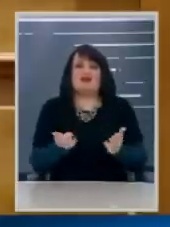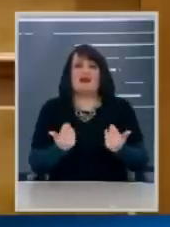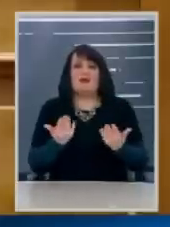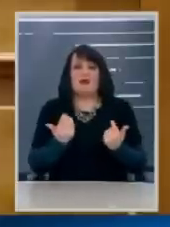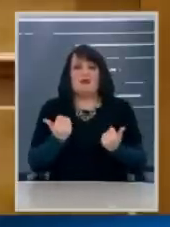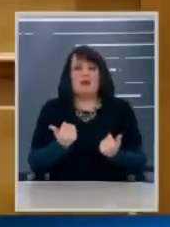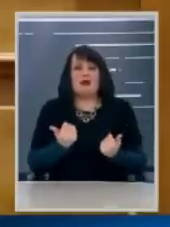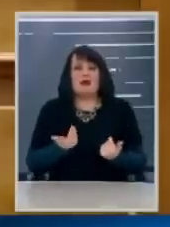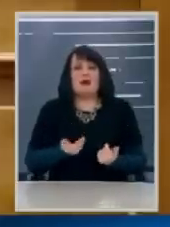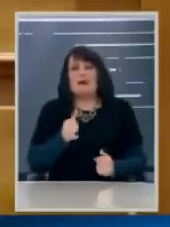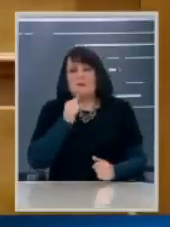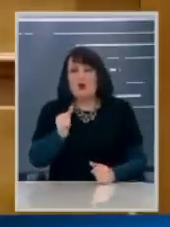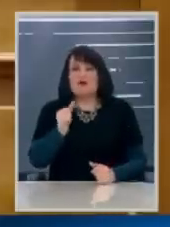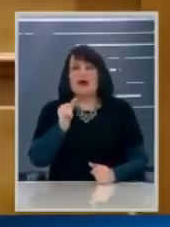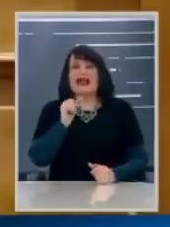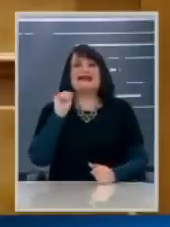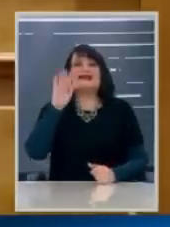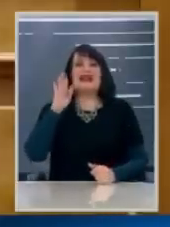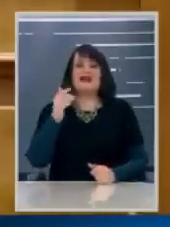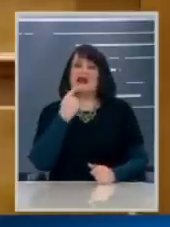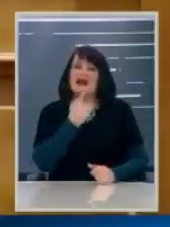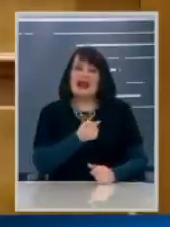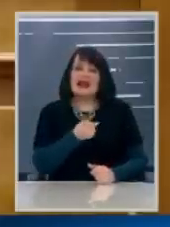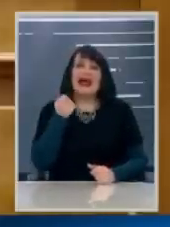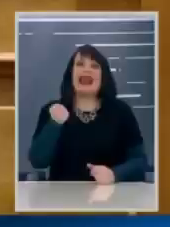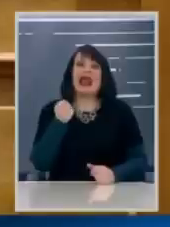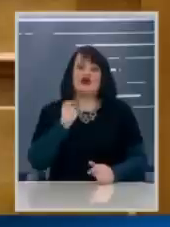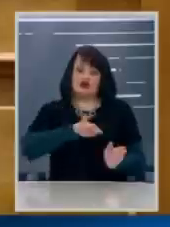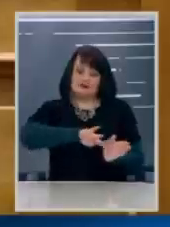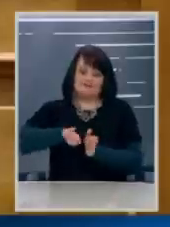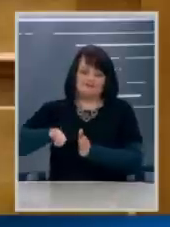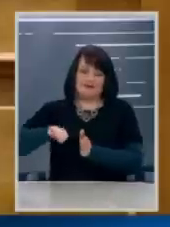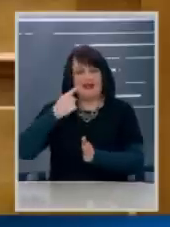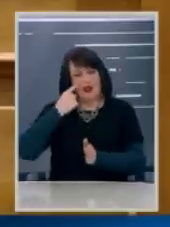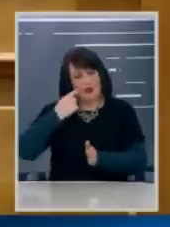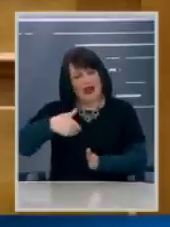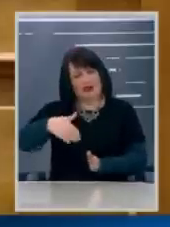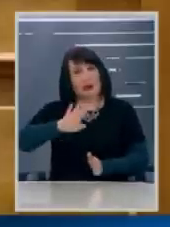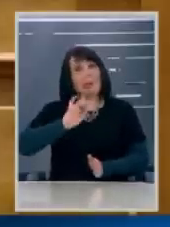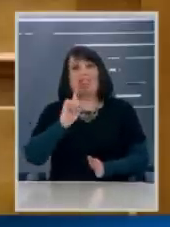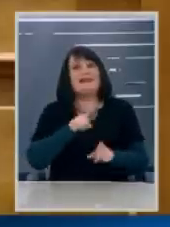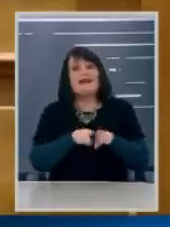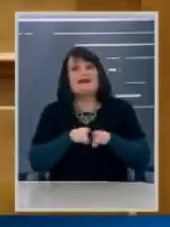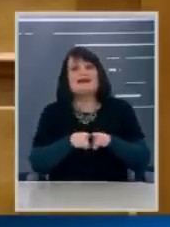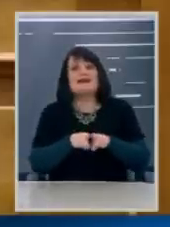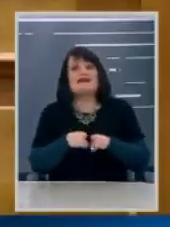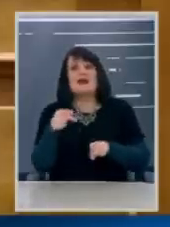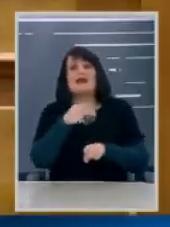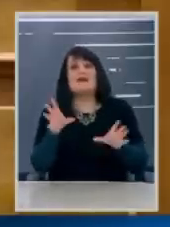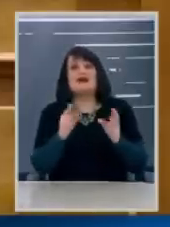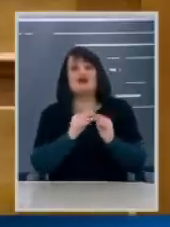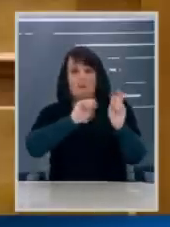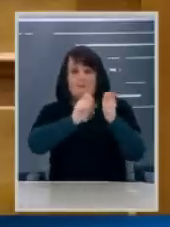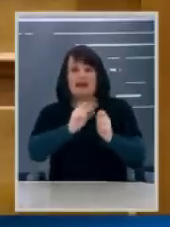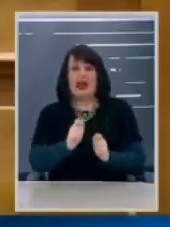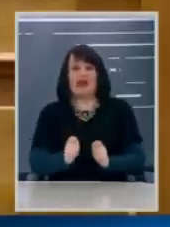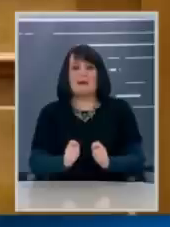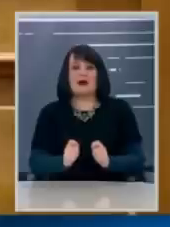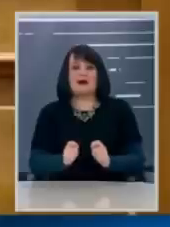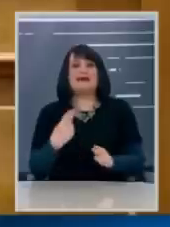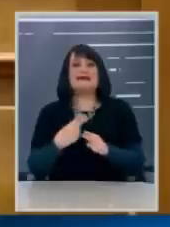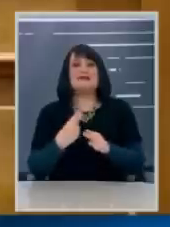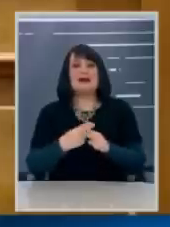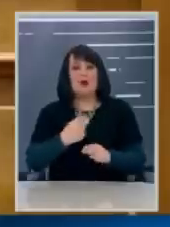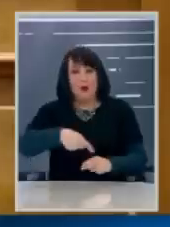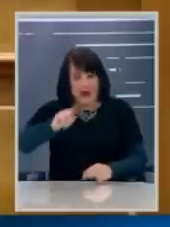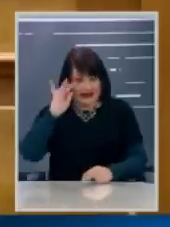είδατε, μόνιμα οι ξένοι λένε, δεν είναι θέμα χρέους. Το χρέος θα το δούμε. Είναι θέμα μεταρρυθμίσεων. Όλοι είναι